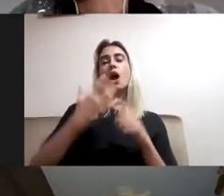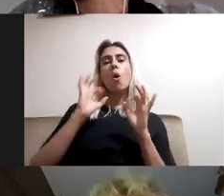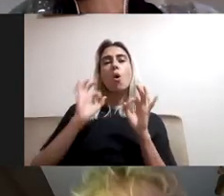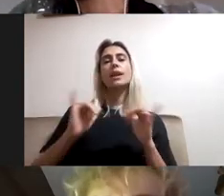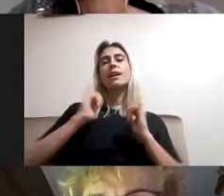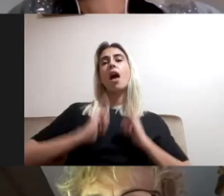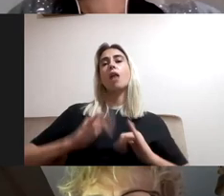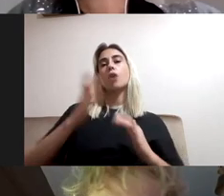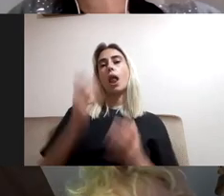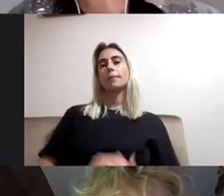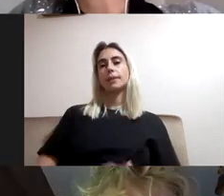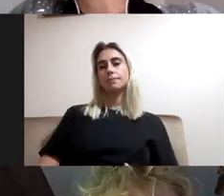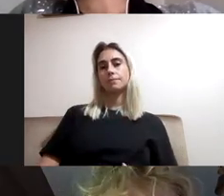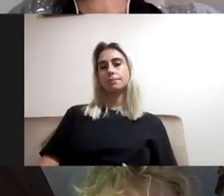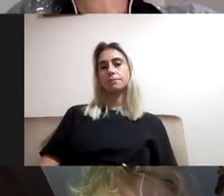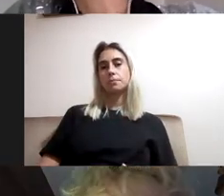hocam.